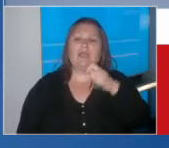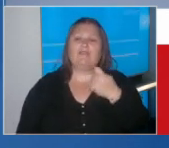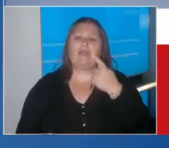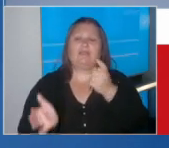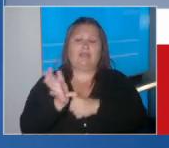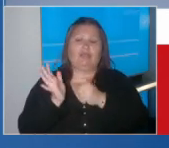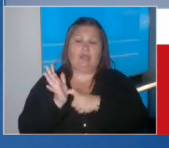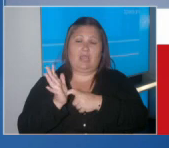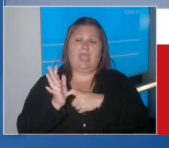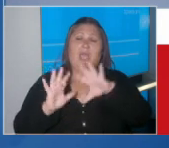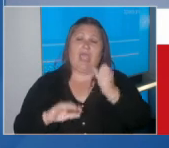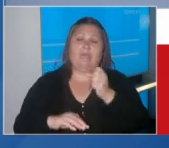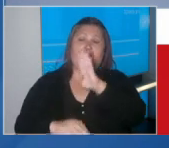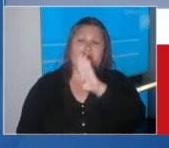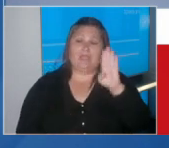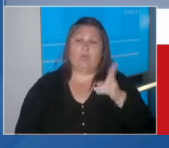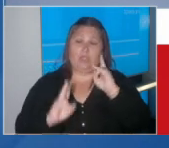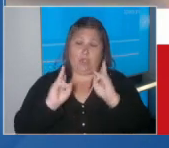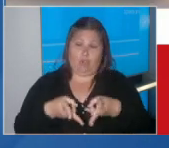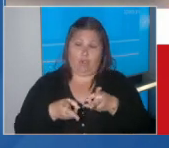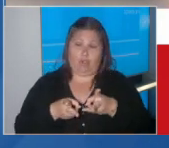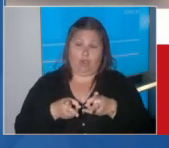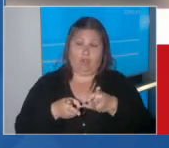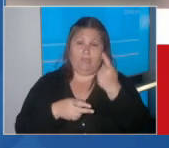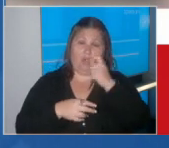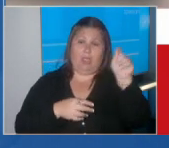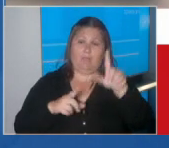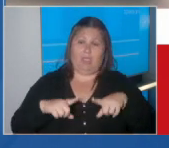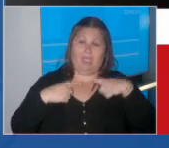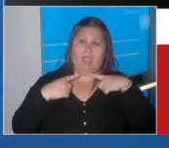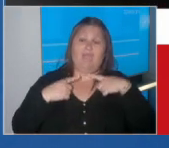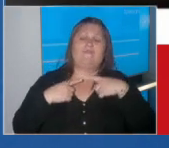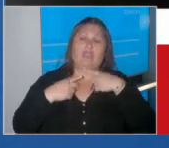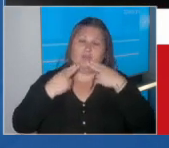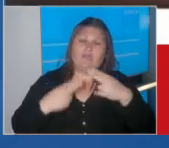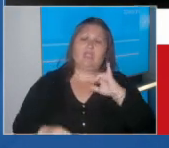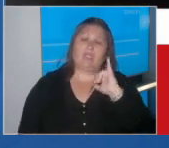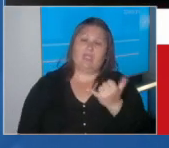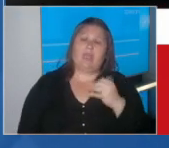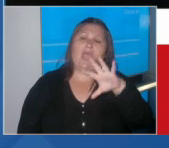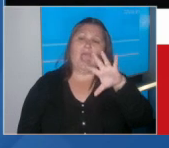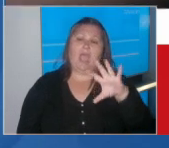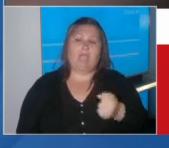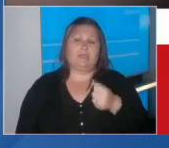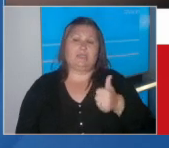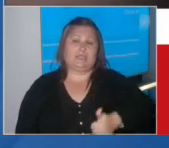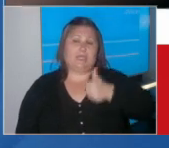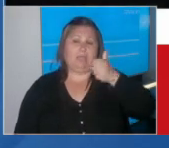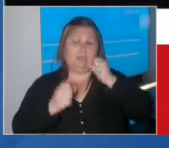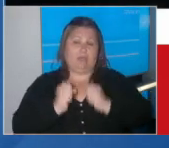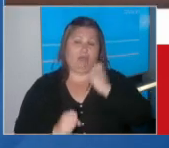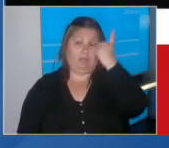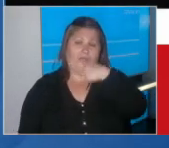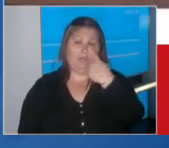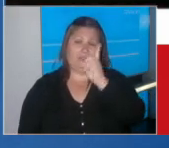אליה, האם נתניהו יכול להיות פרזנטור של יוקר המחיה? והתשובה שלי היא כן, כי האם שר לביטחון פנים צריך